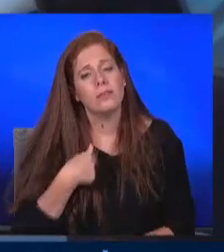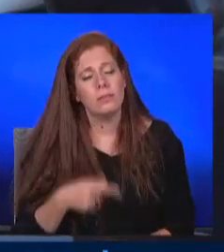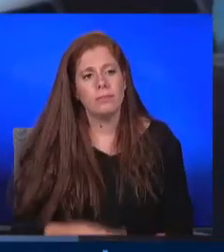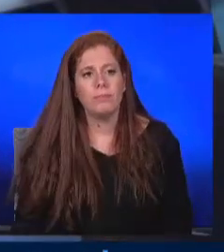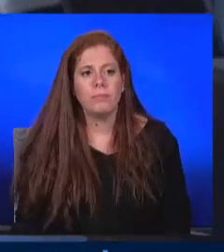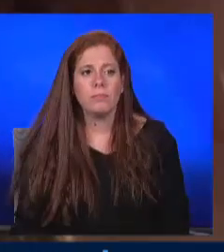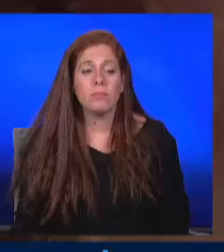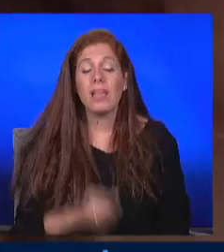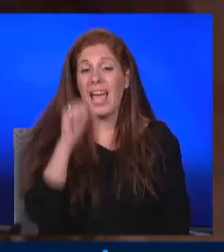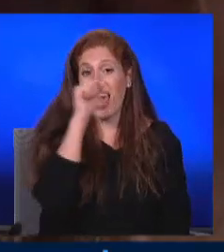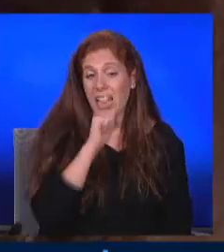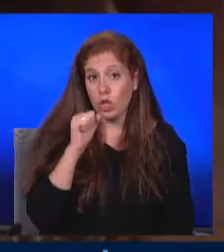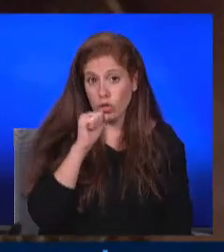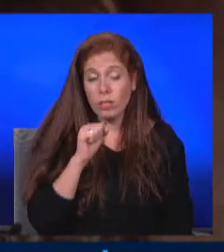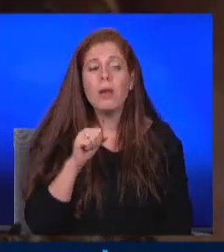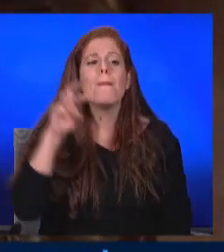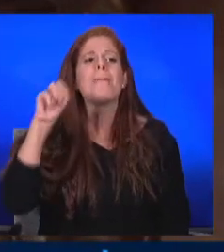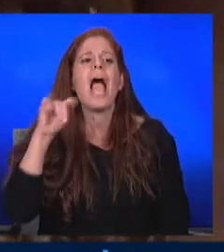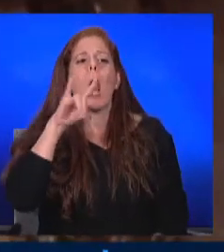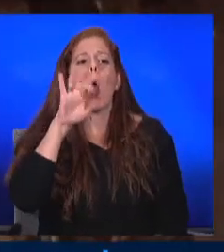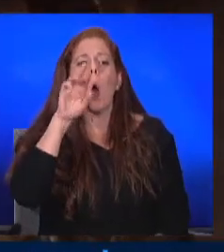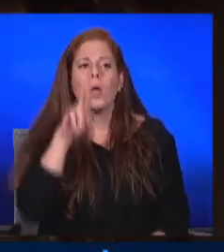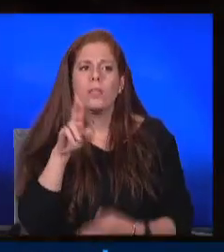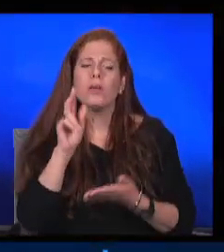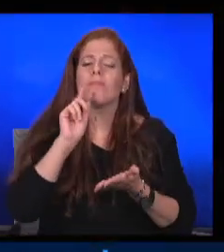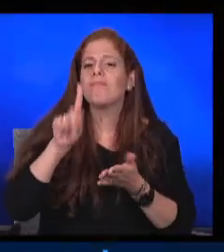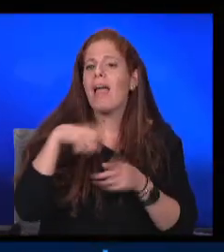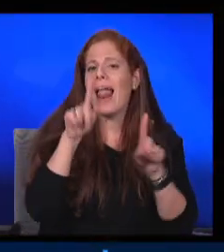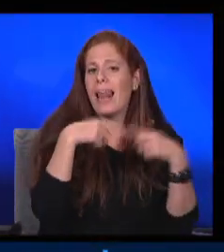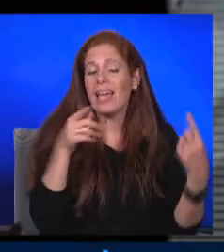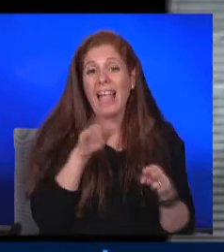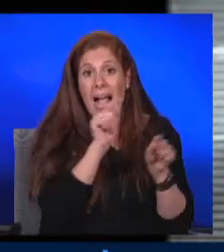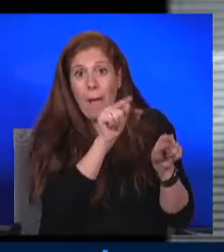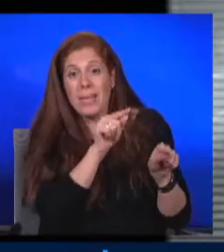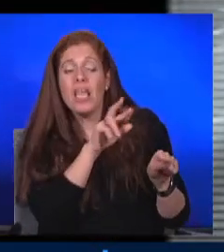את השיר הלחינה מיכל חוטר, גם היא אחות שקולה.